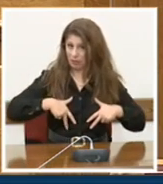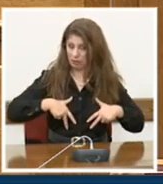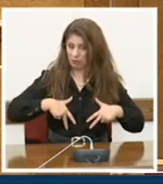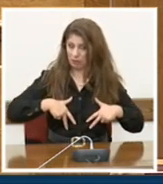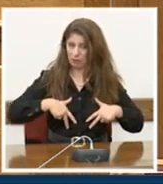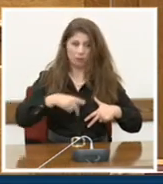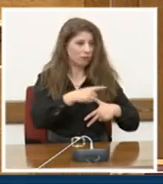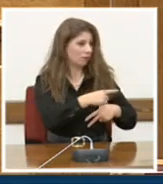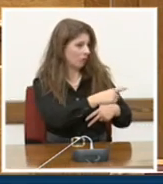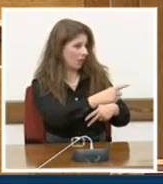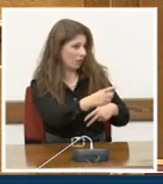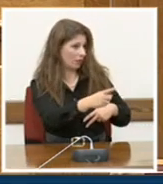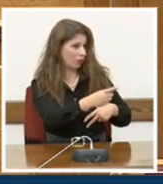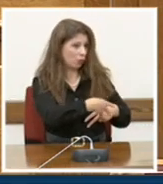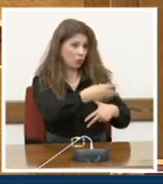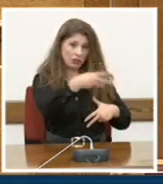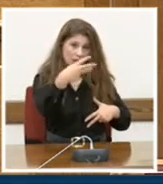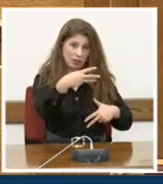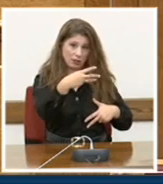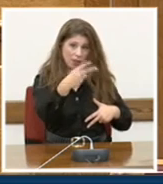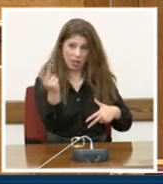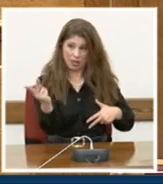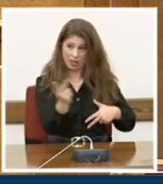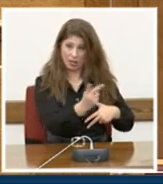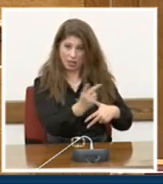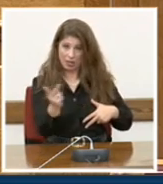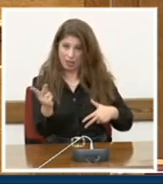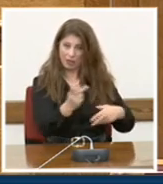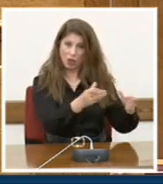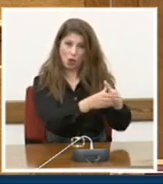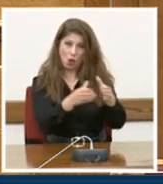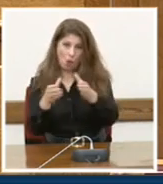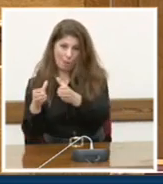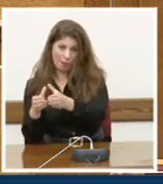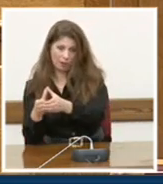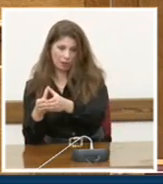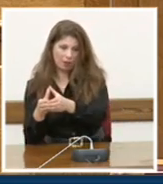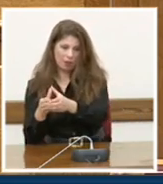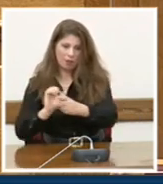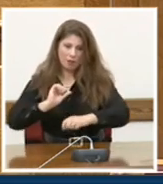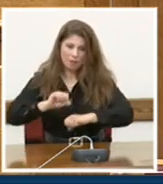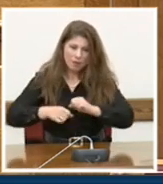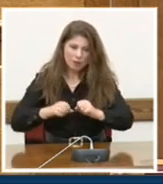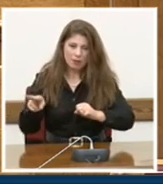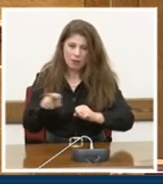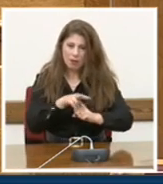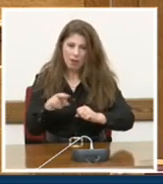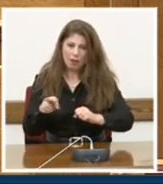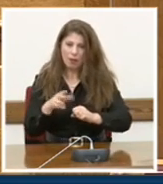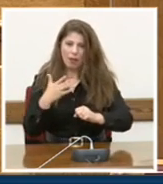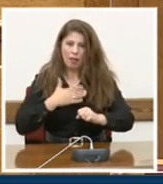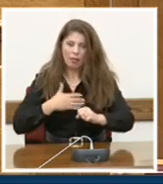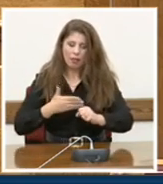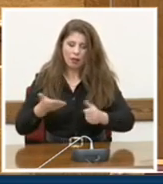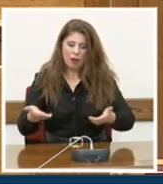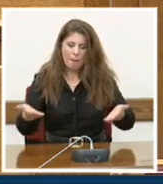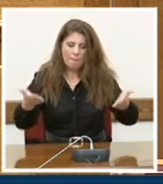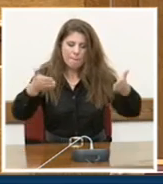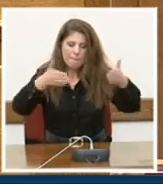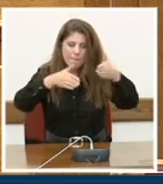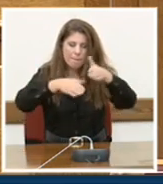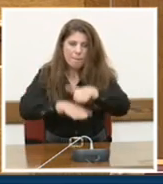εσείς του ΣΥΡΙΖΑ, κάνατε ό,τι μπορούσατε για να θαυτεί ακόμα πιο βαθιά στο μαύρο σκοτάδι